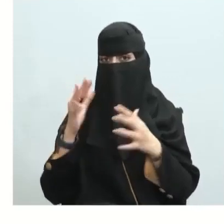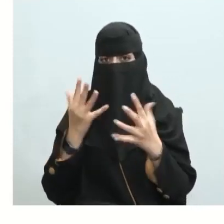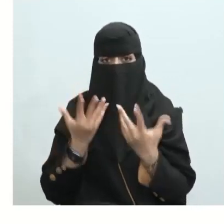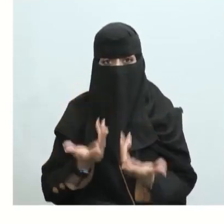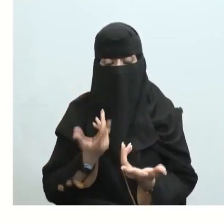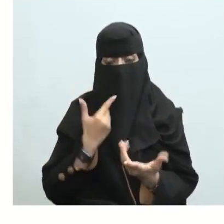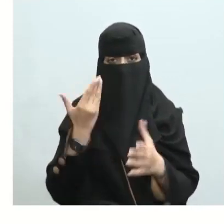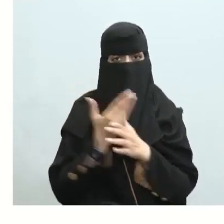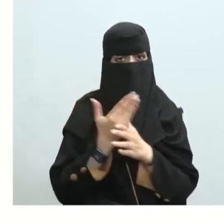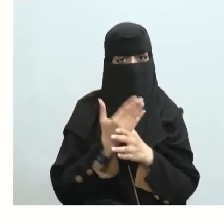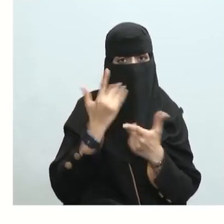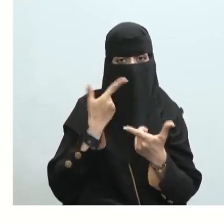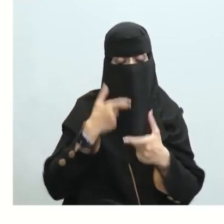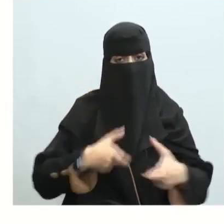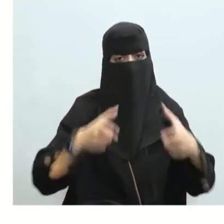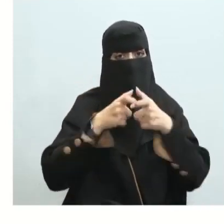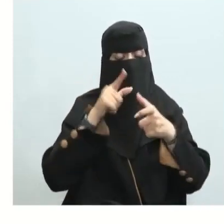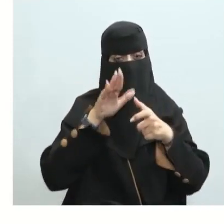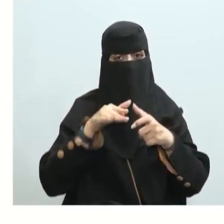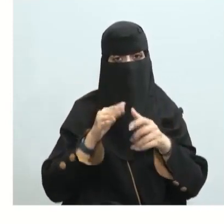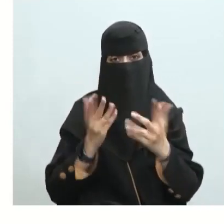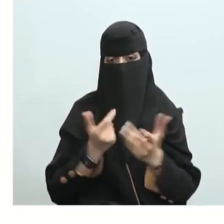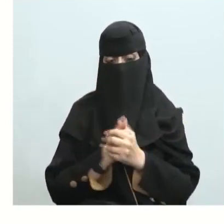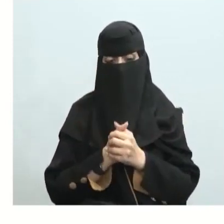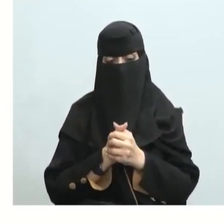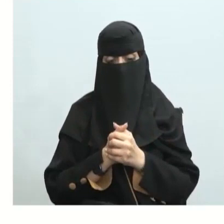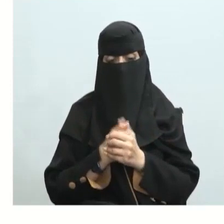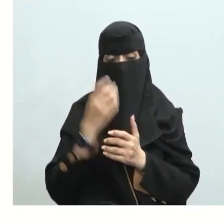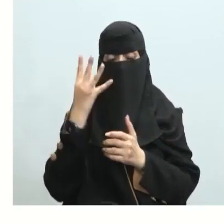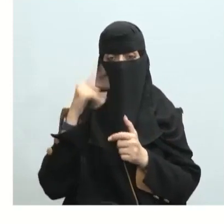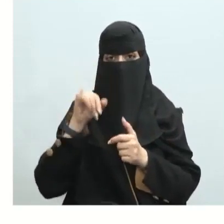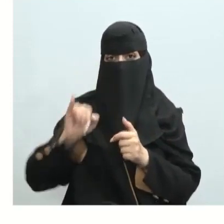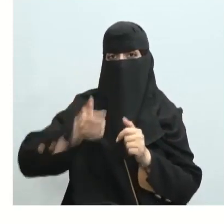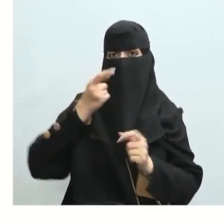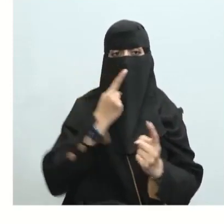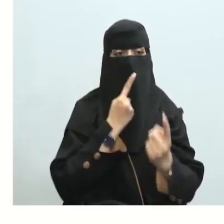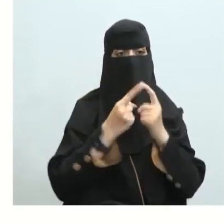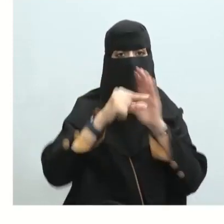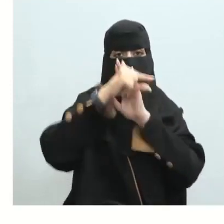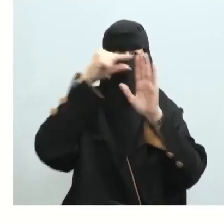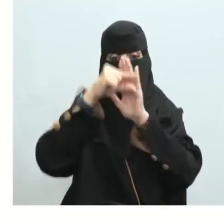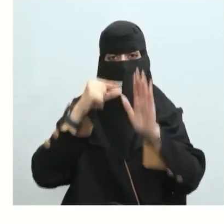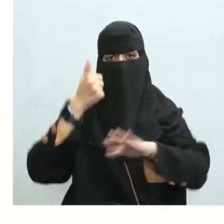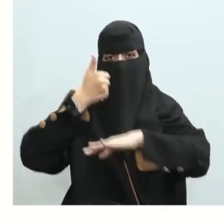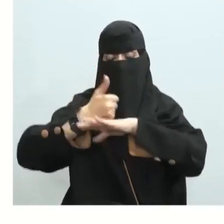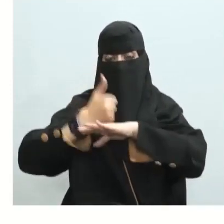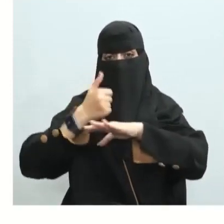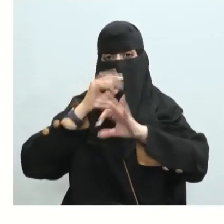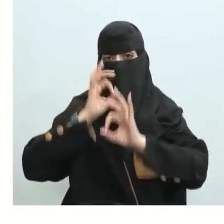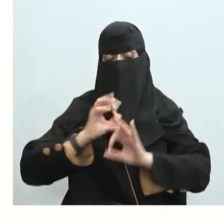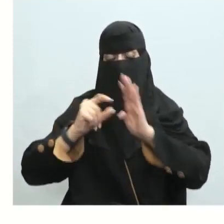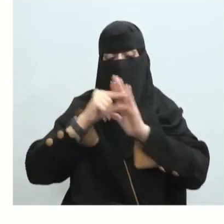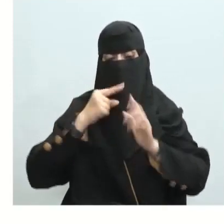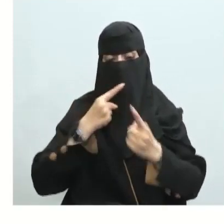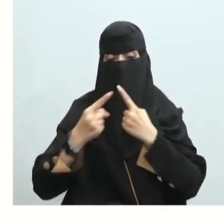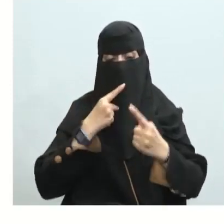هنا اسباب عقد الاجتماع وايضا هنا في عقدها وكذلك ما المحاور هنا ما وماذا وال المحاور